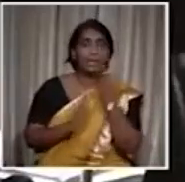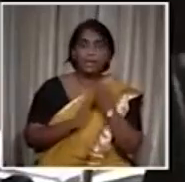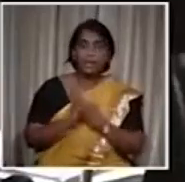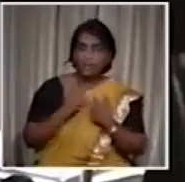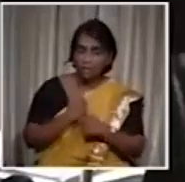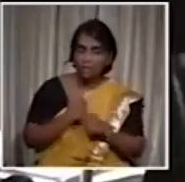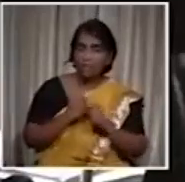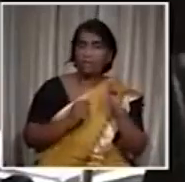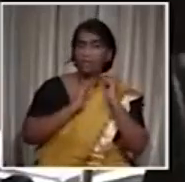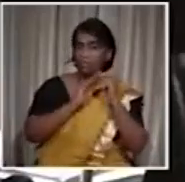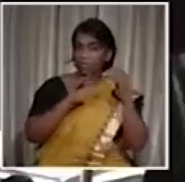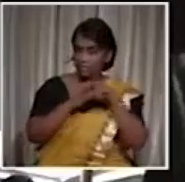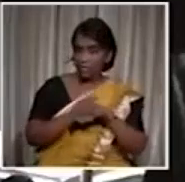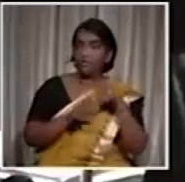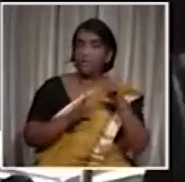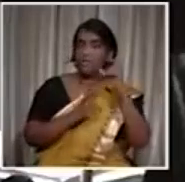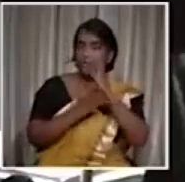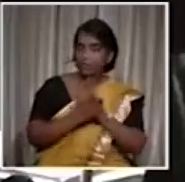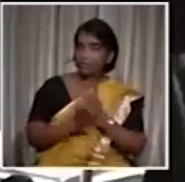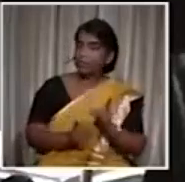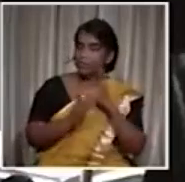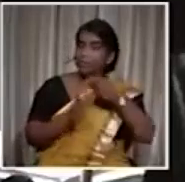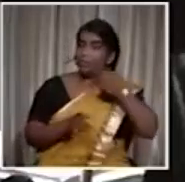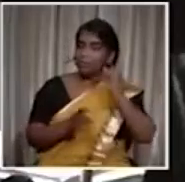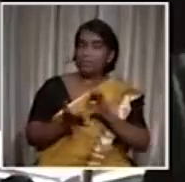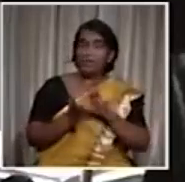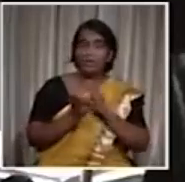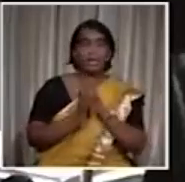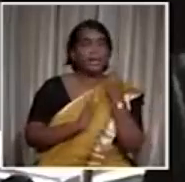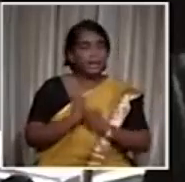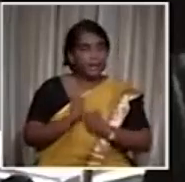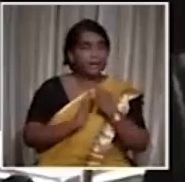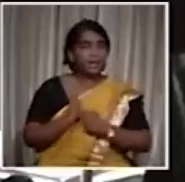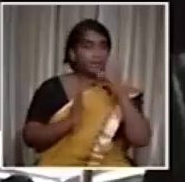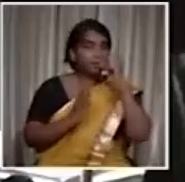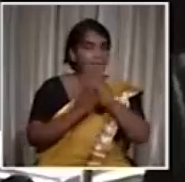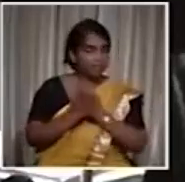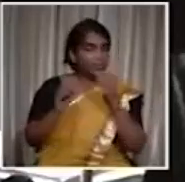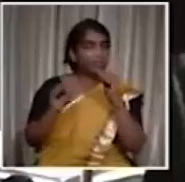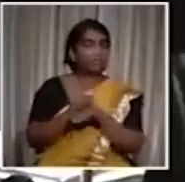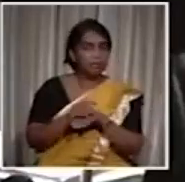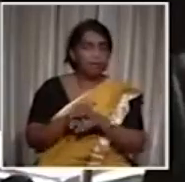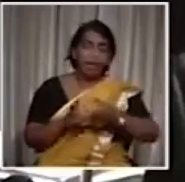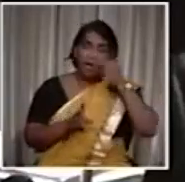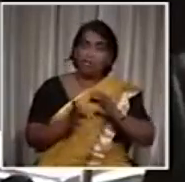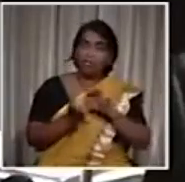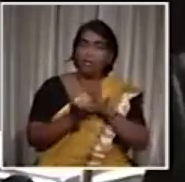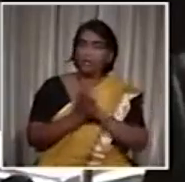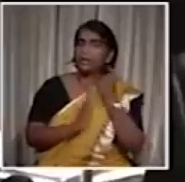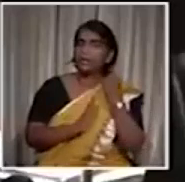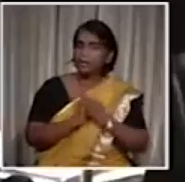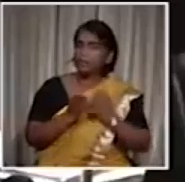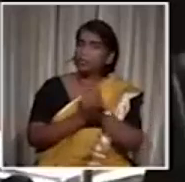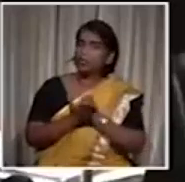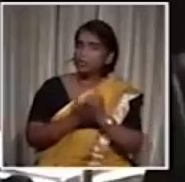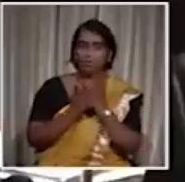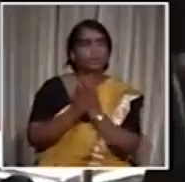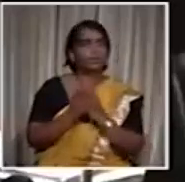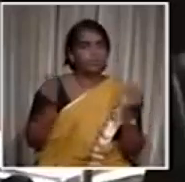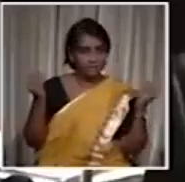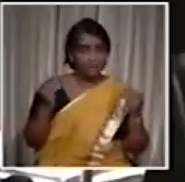dan ekar naa tena kwenu wata viwas ta dae ke visin samat kara tibeno niti viwas ta dae ke visin Anumat kepada tiapnya niti, segala awal